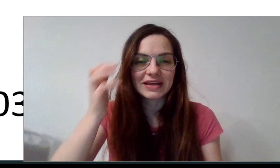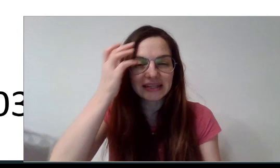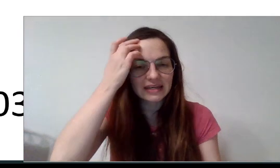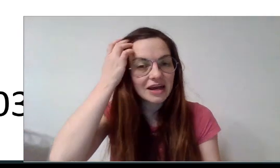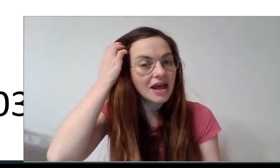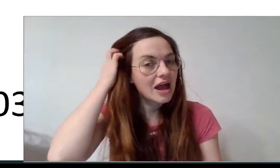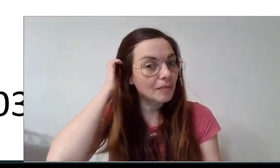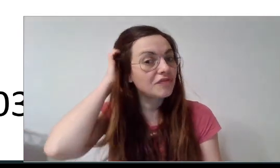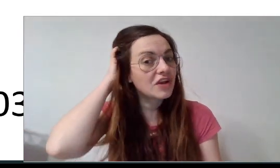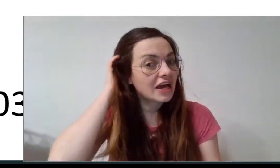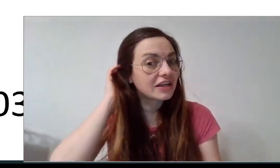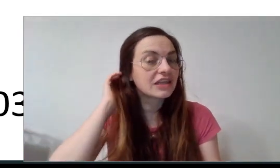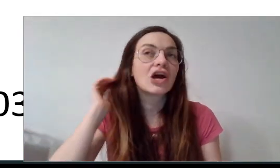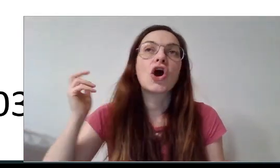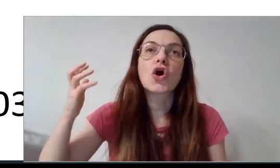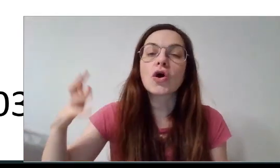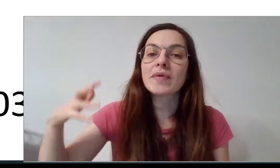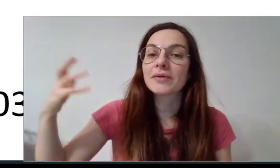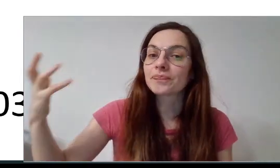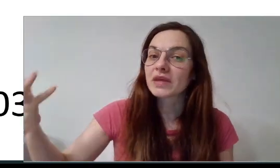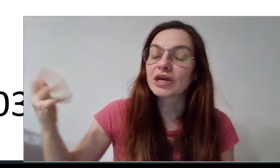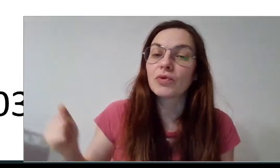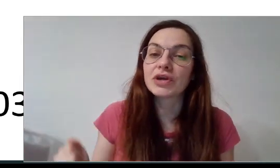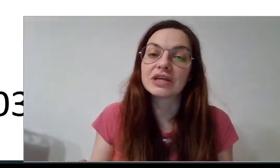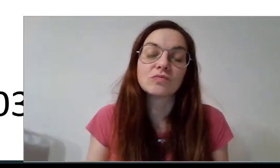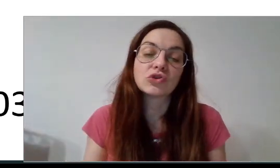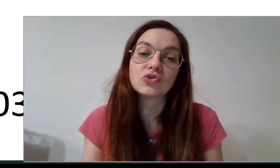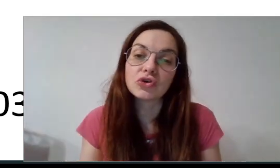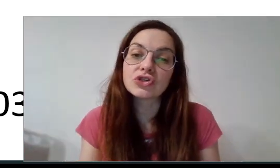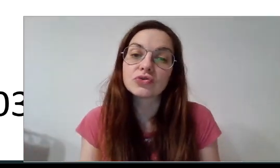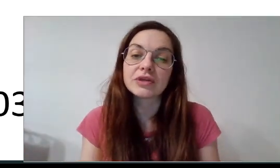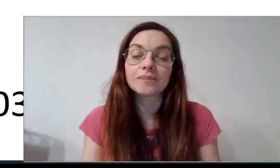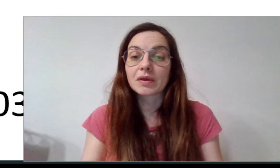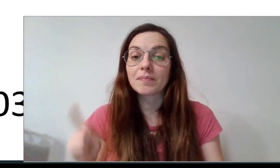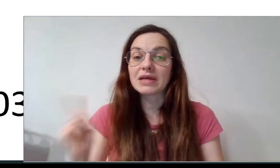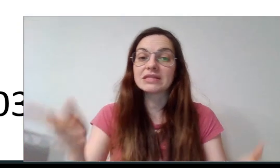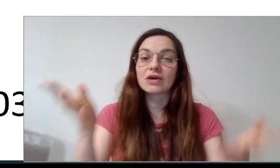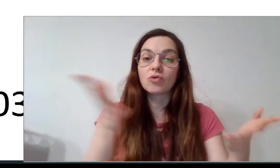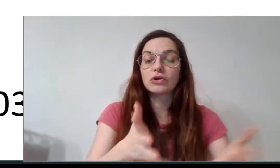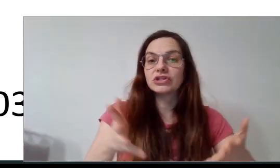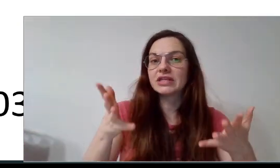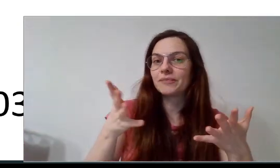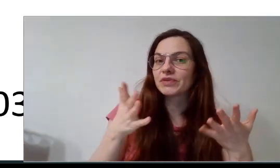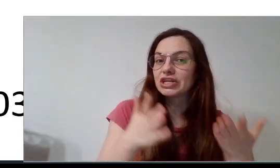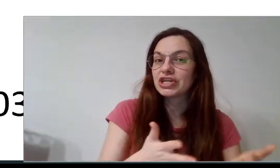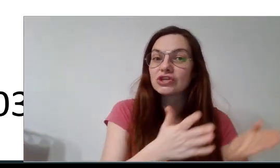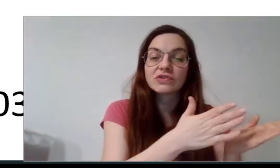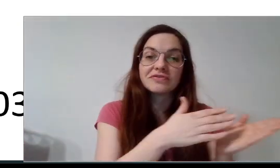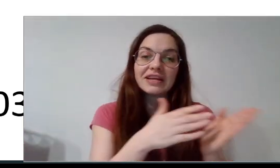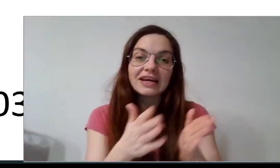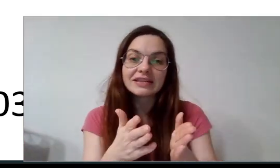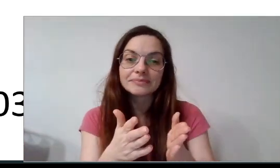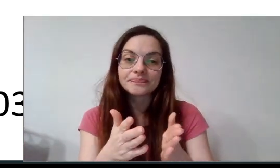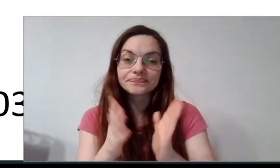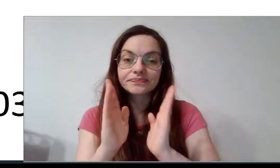Ich bin mir nicht sicher, aber vielleicht komme ich morgen, možda ću doći sutra. Pazite, ako počnete rečenicu